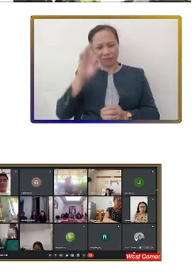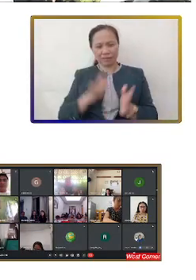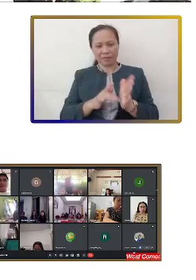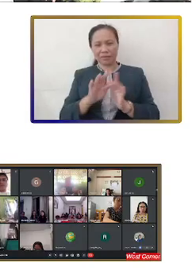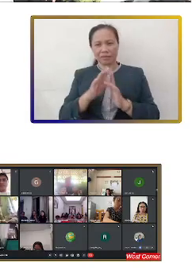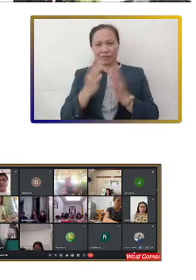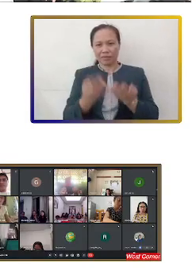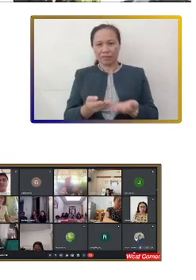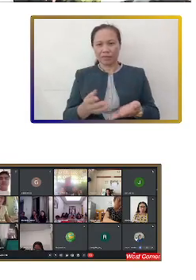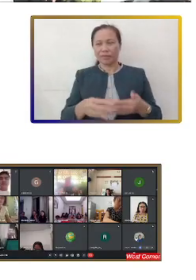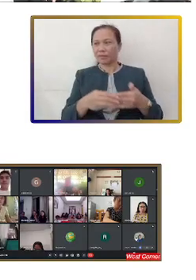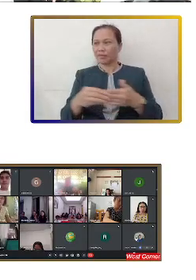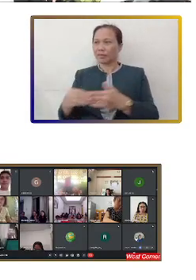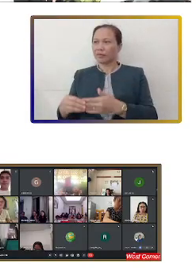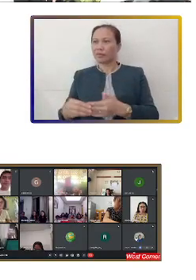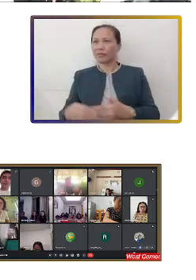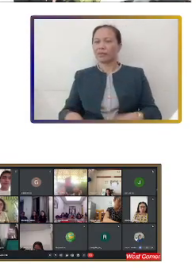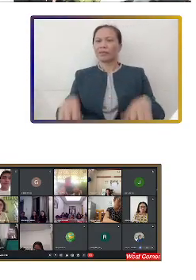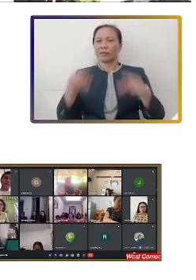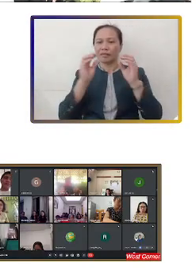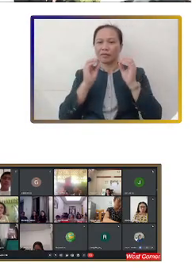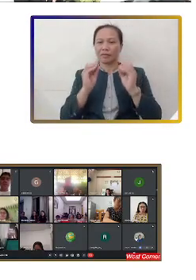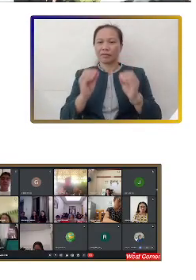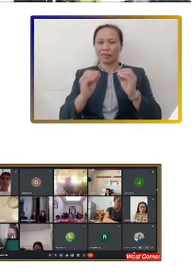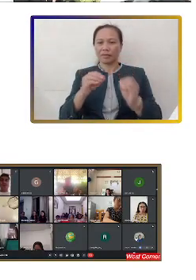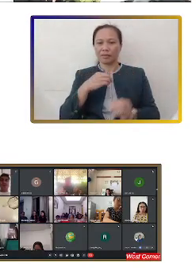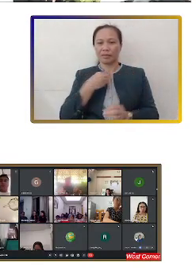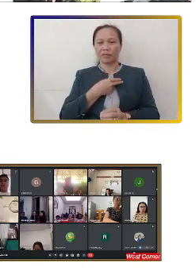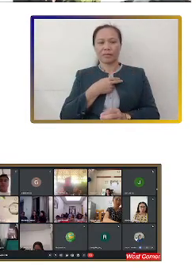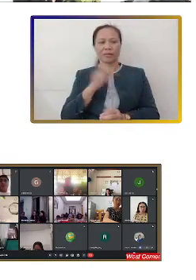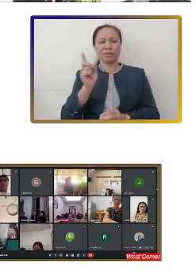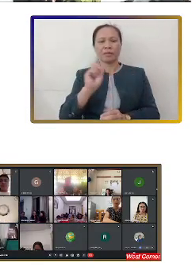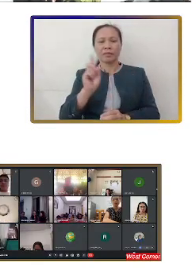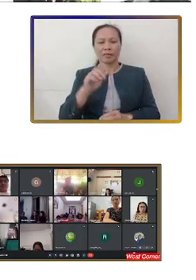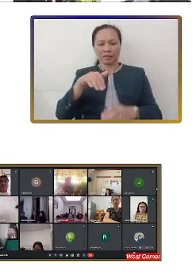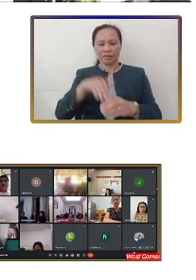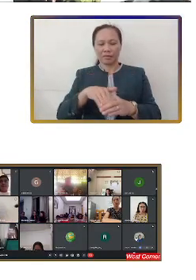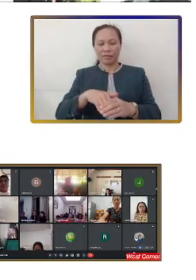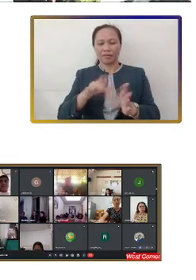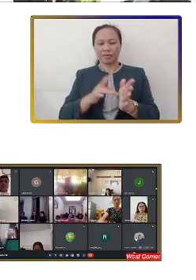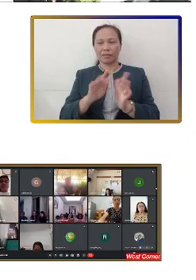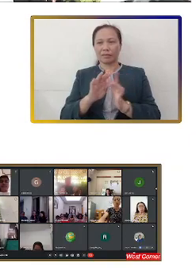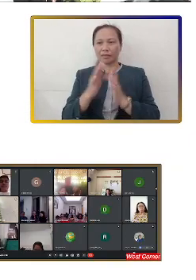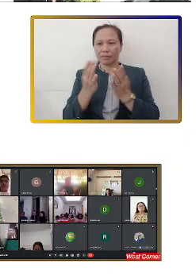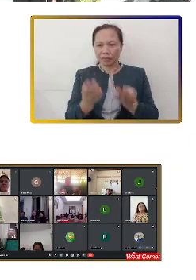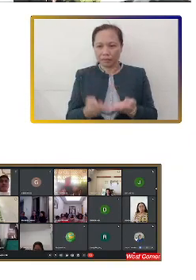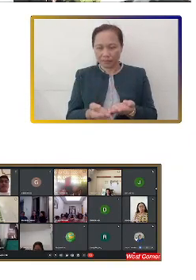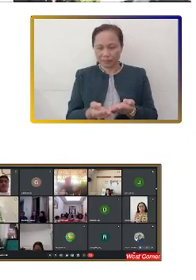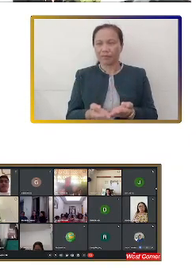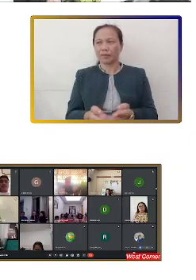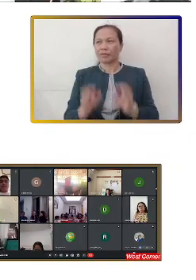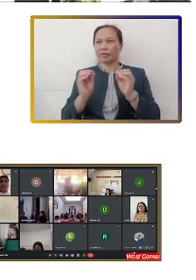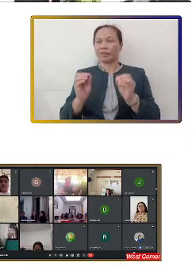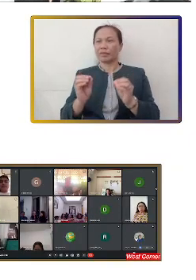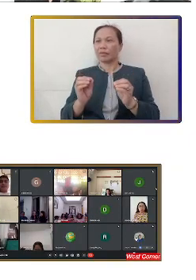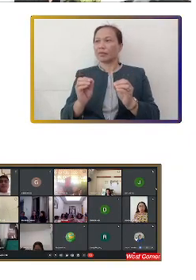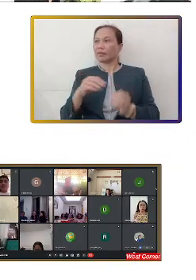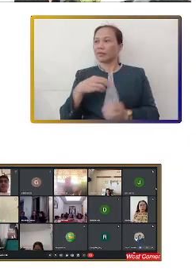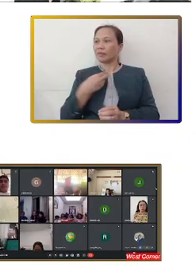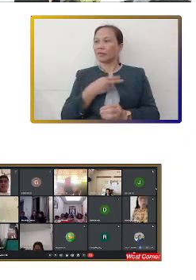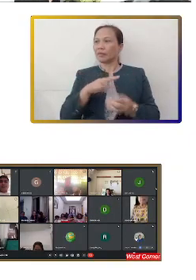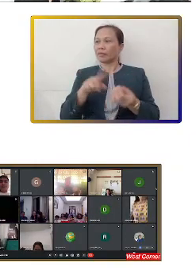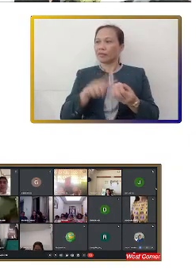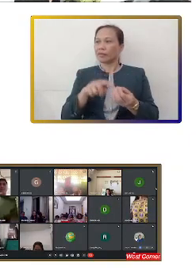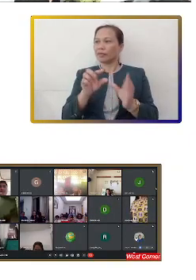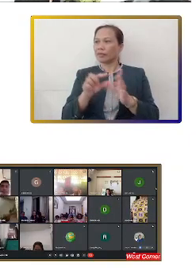the leader of the church feed you with the Word of God. It's the leader of the church that's feeding you with the Word of God. You see, because it